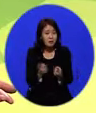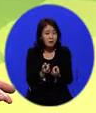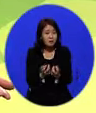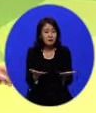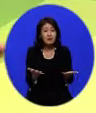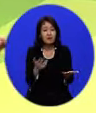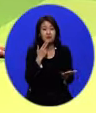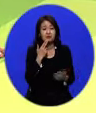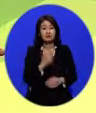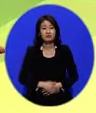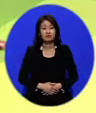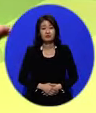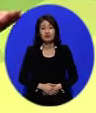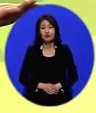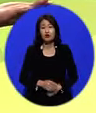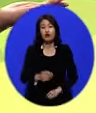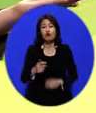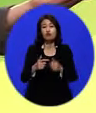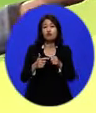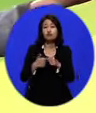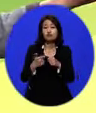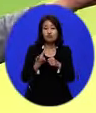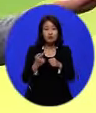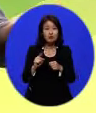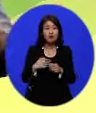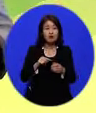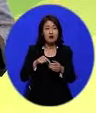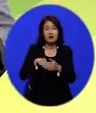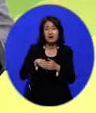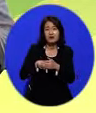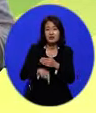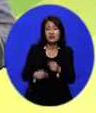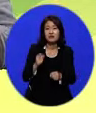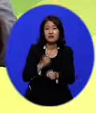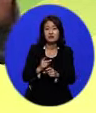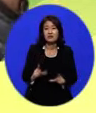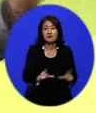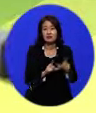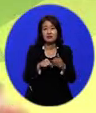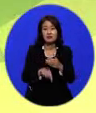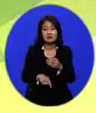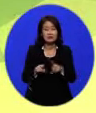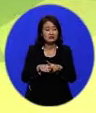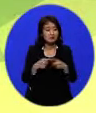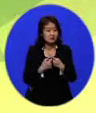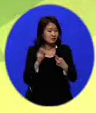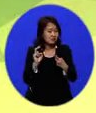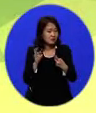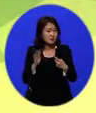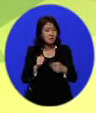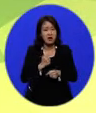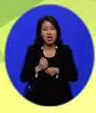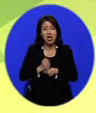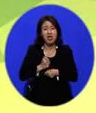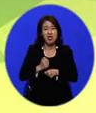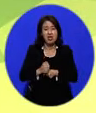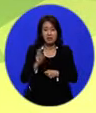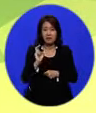거예요. 6학년이면요. 우리가 말한 사춘기가 깊숙이 들어와 있어요. 선생님도 이해는 하시겠지만 얼마나